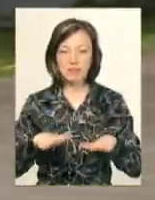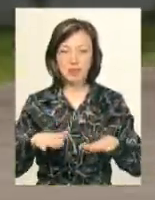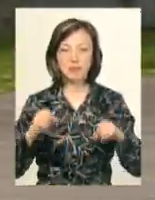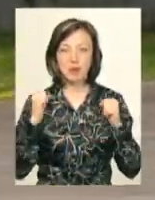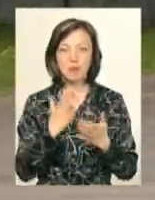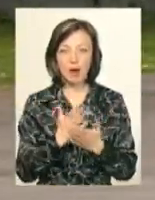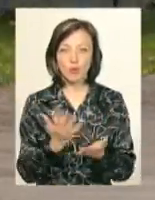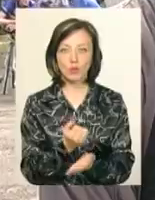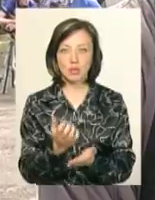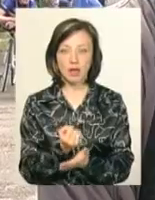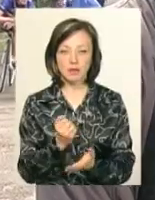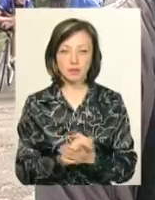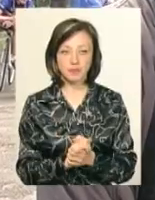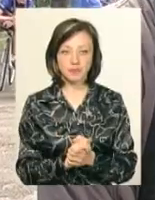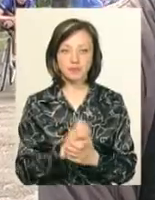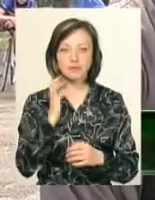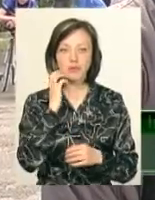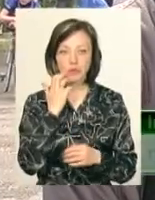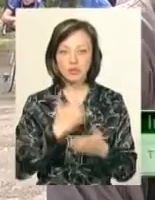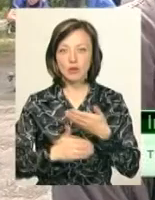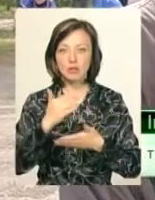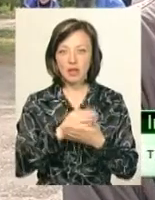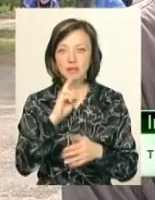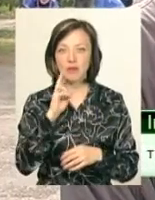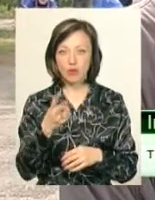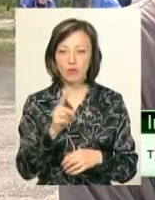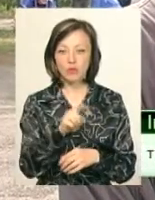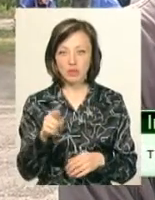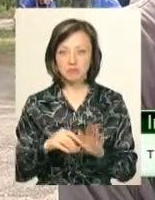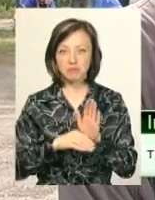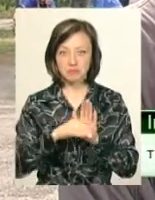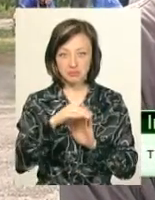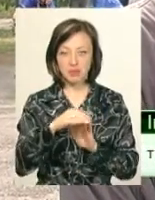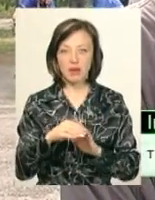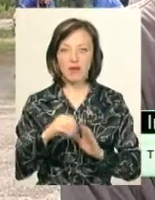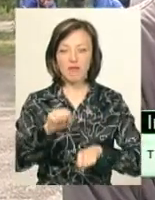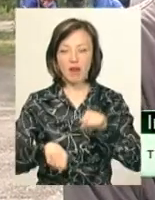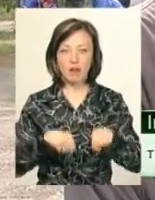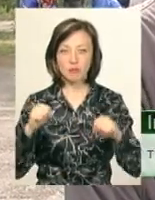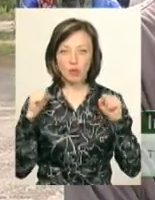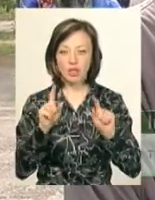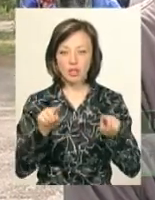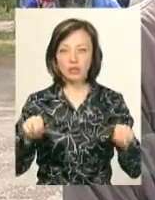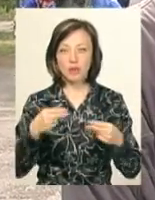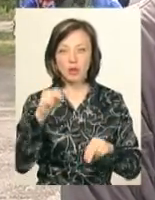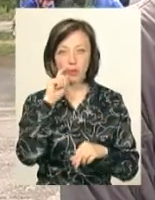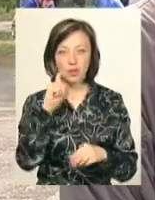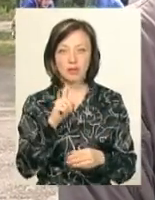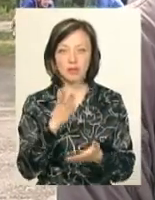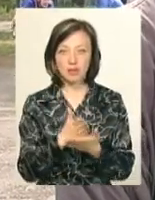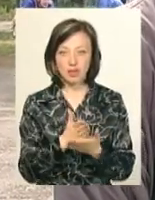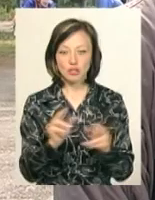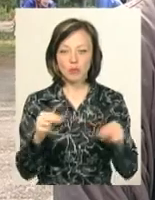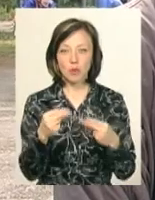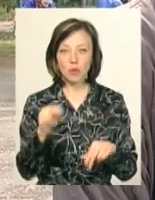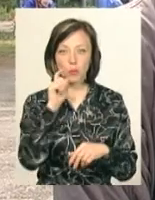спортсмени мають досягнення. Серйозні, за останні десь 2 роки, мабуть, вони так піднялися в велоспорті. Навіть на чемпіонатах України в них є